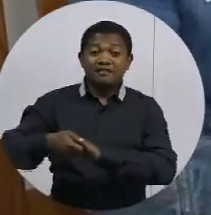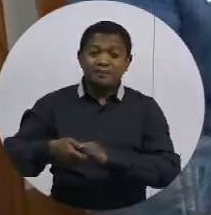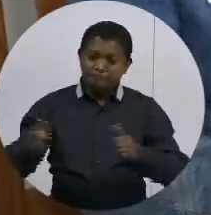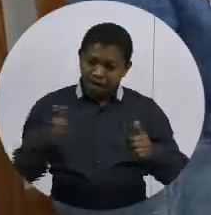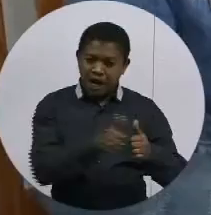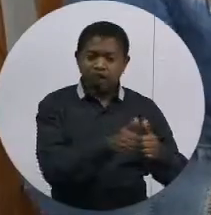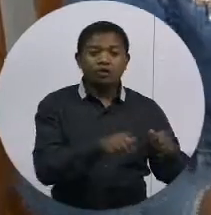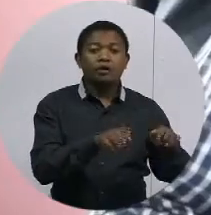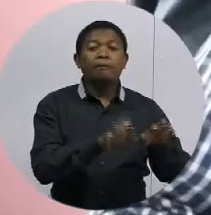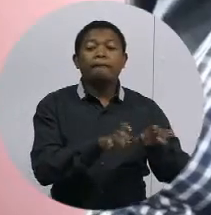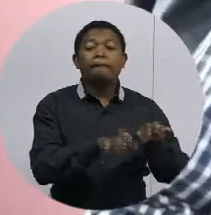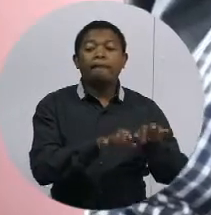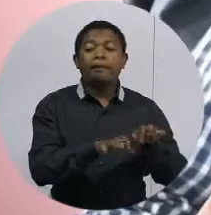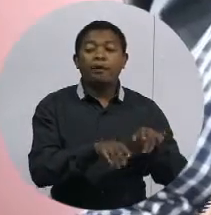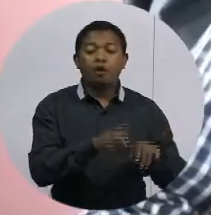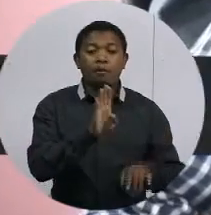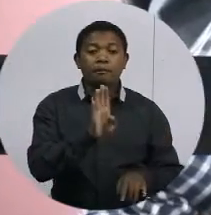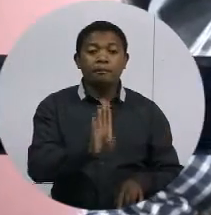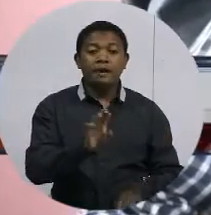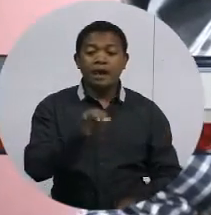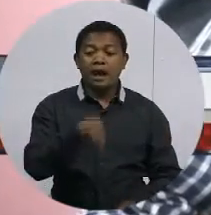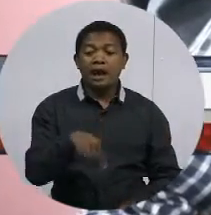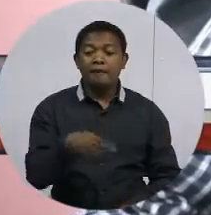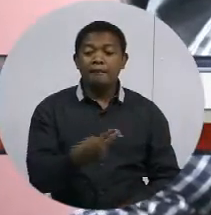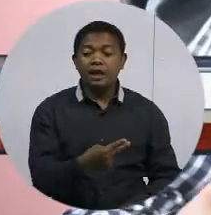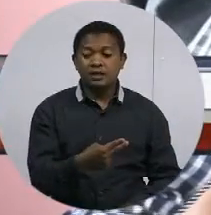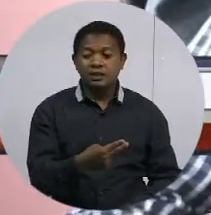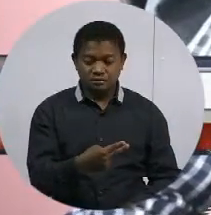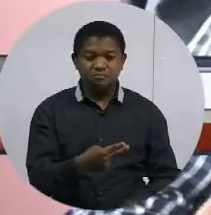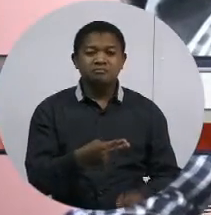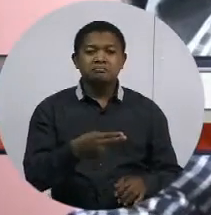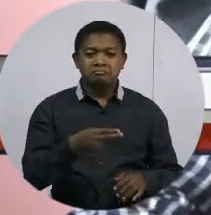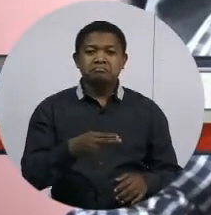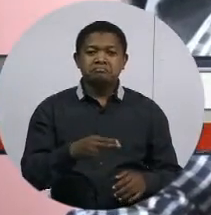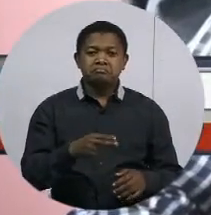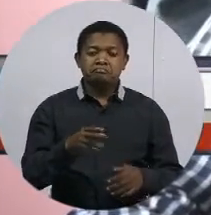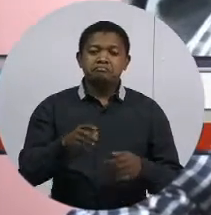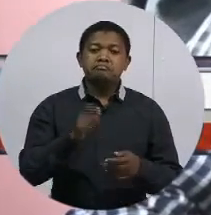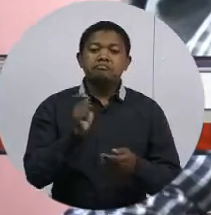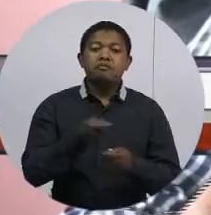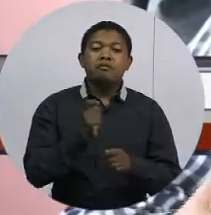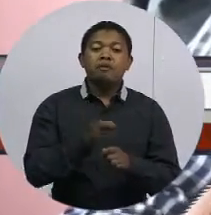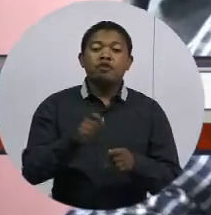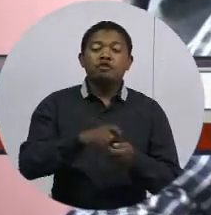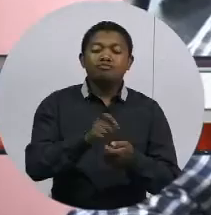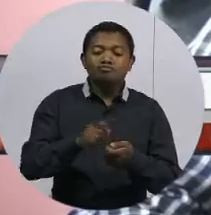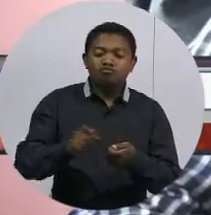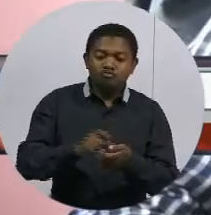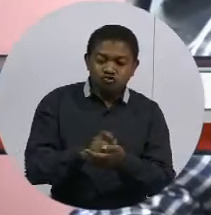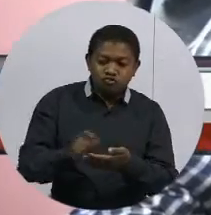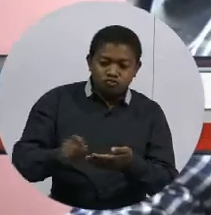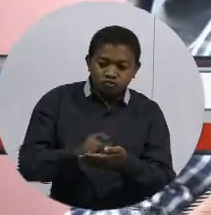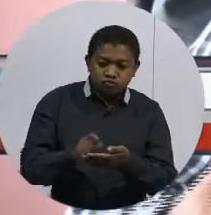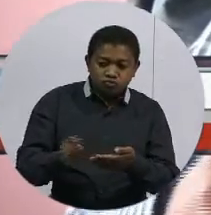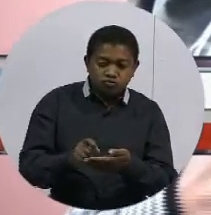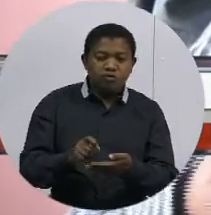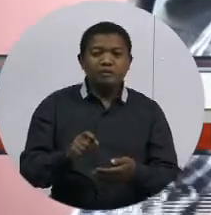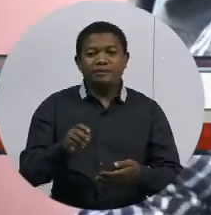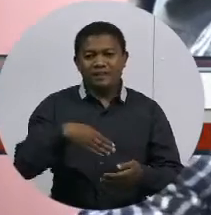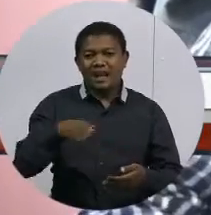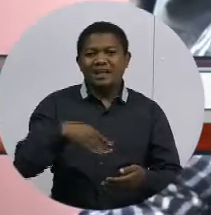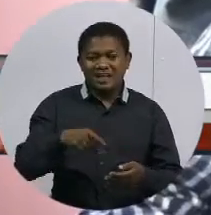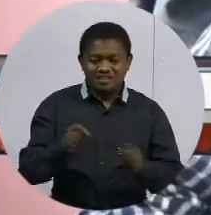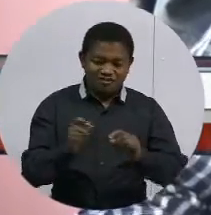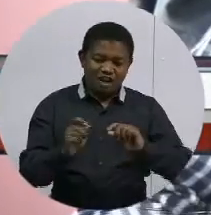fotsiny ataony zay zany le hoe fifanarahana hoe amin'ny mafosy provisoire azy dia manaiky izy zany a fa rehefa